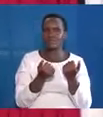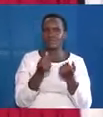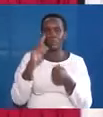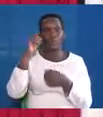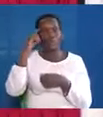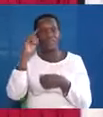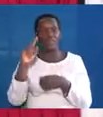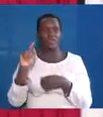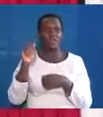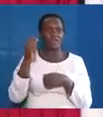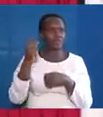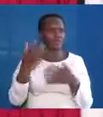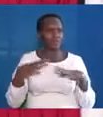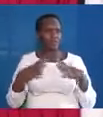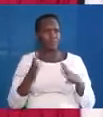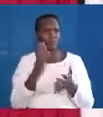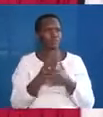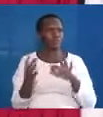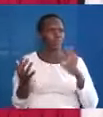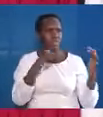Wakenya wakipigana na Wakenya wenzao,